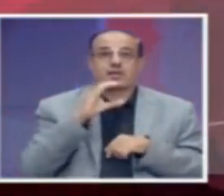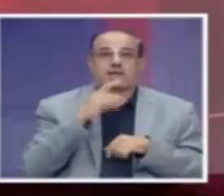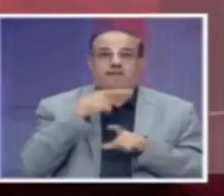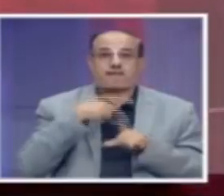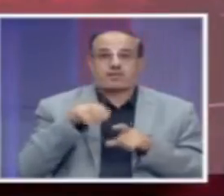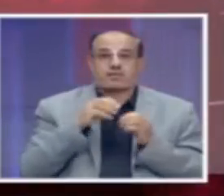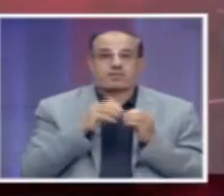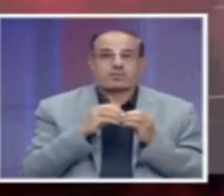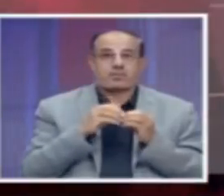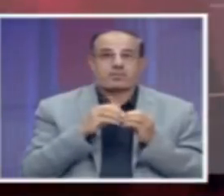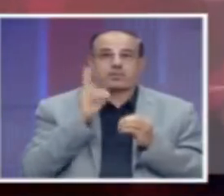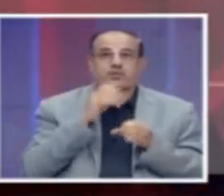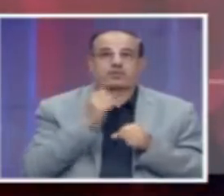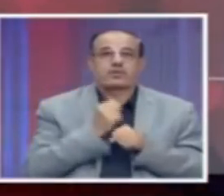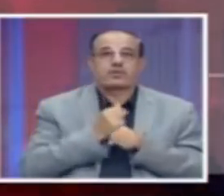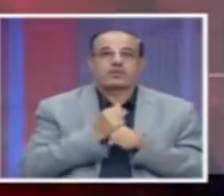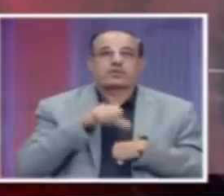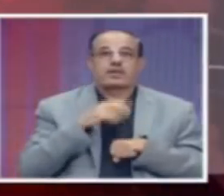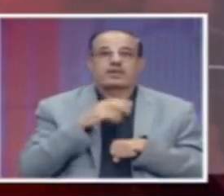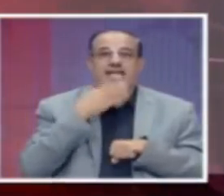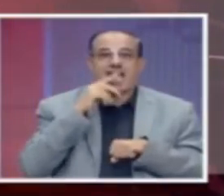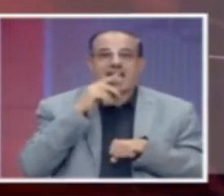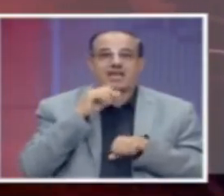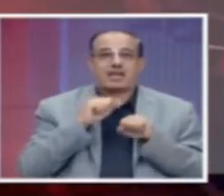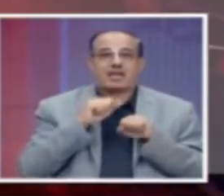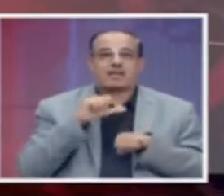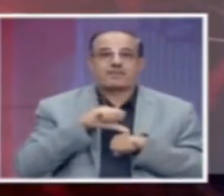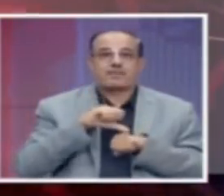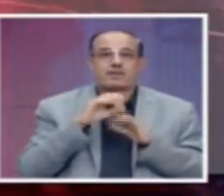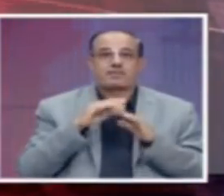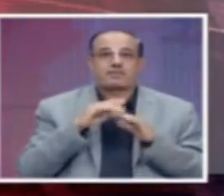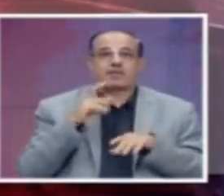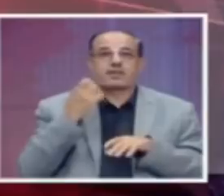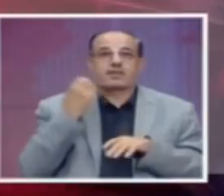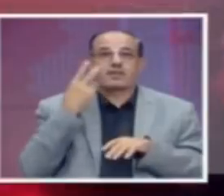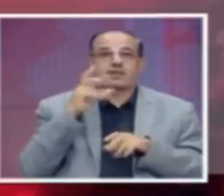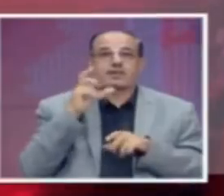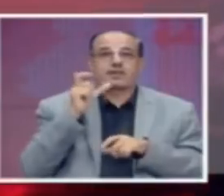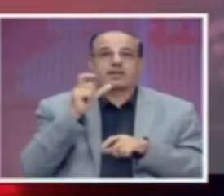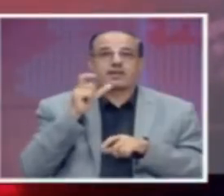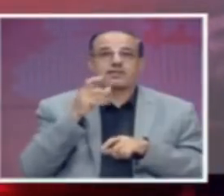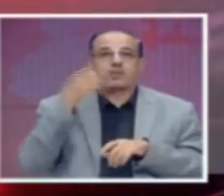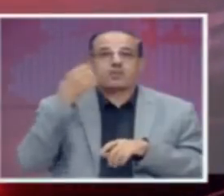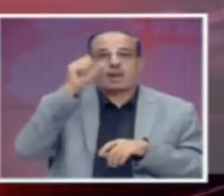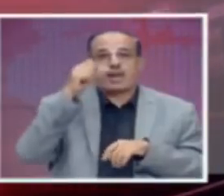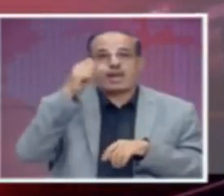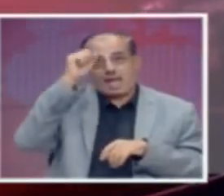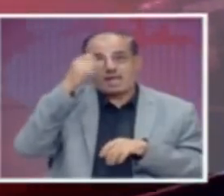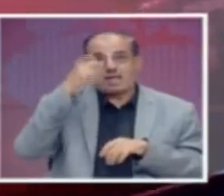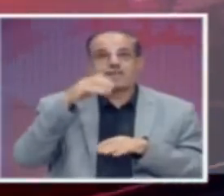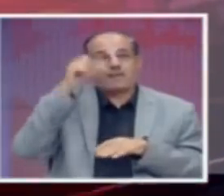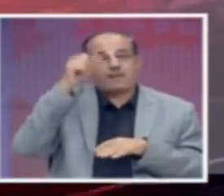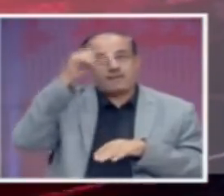وقد اطلع الرئيس في هذا الإطار على تطورات سير العمل بالعاصمة الإدارية، خاصة مركز مصر الثقافي